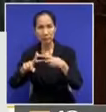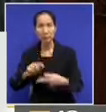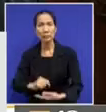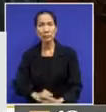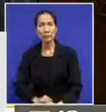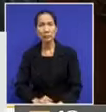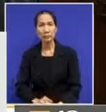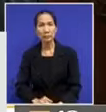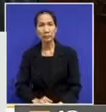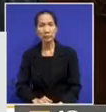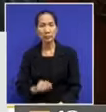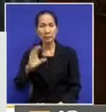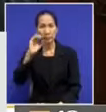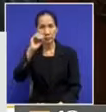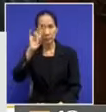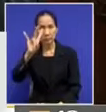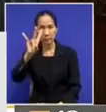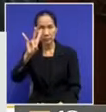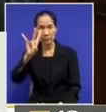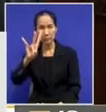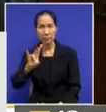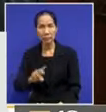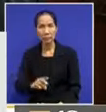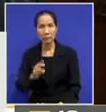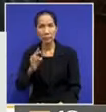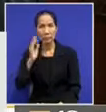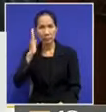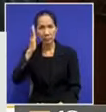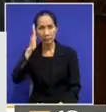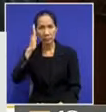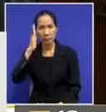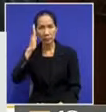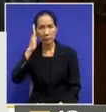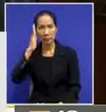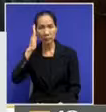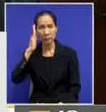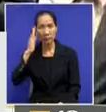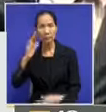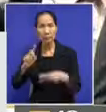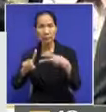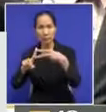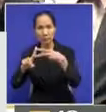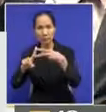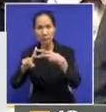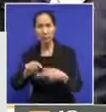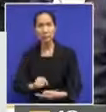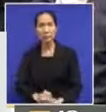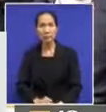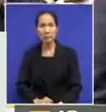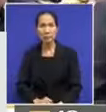จครับ 57นายคูมานิตสังพุ่ม นายธนาธรจึงรุ่งเรืองกิ